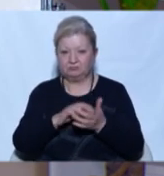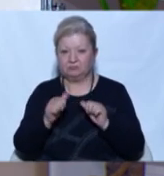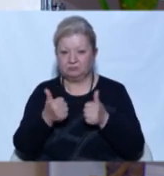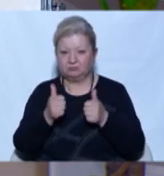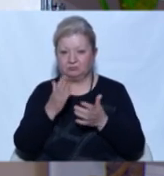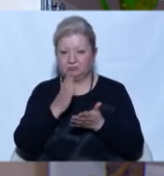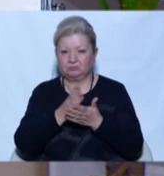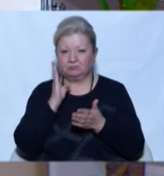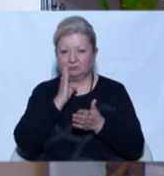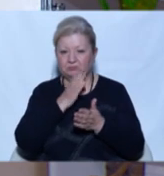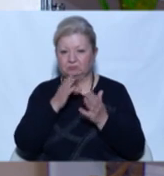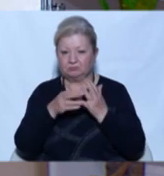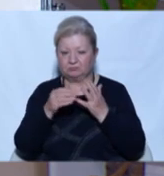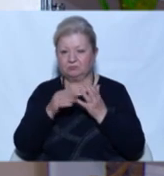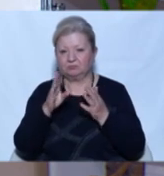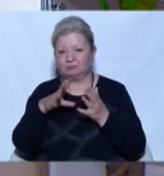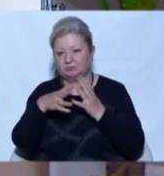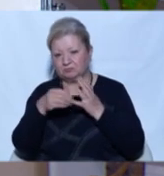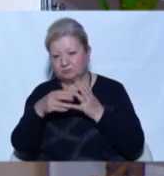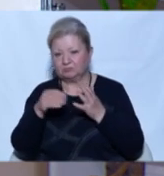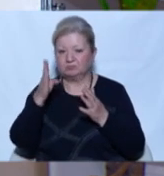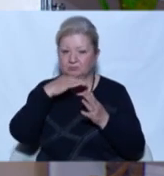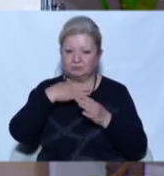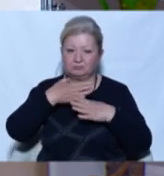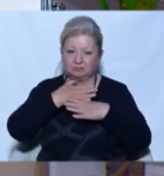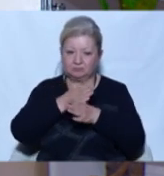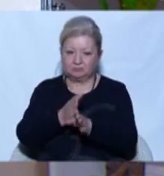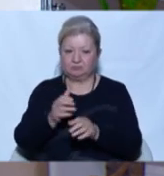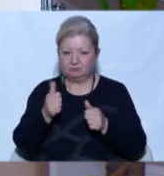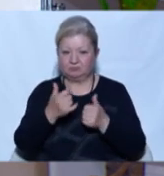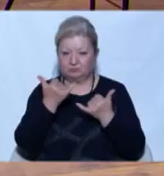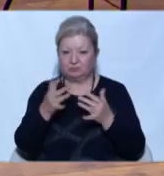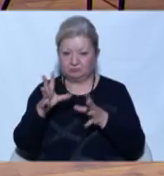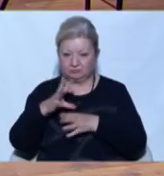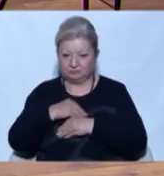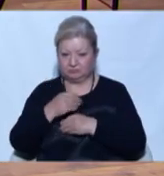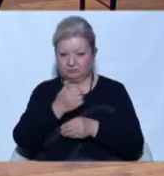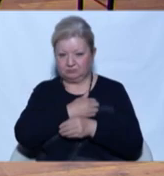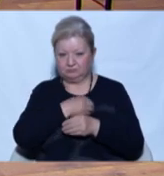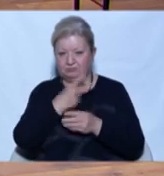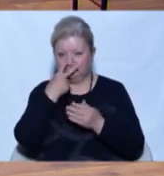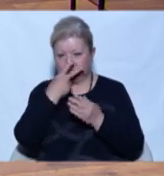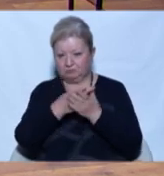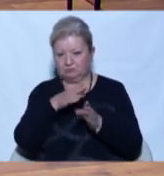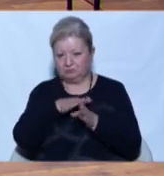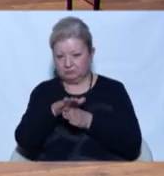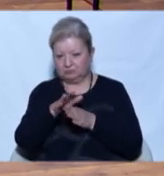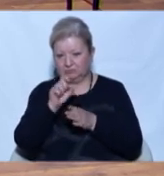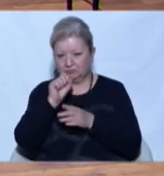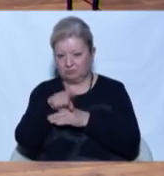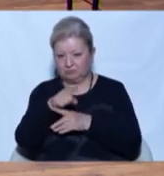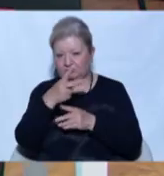არის დედამიწაზე წყლისა და ხმელეთის განაწილება. Მე ახლა მინდა თქვენთან ერთად გავაკეთო ეს დავალება და